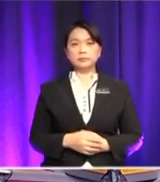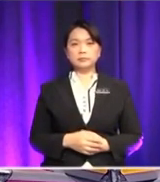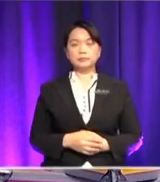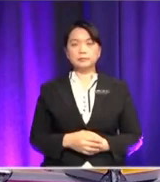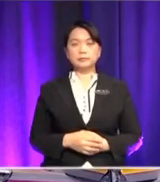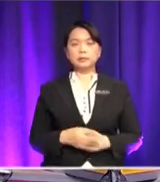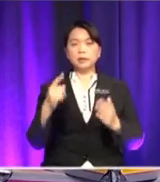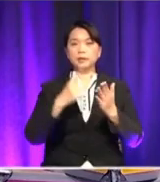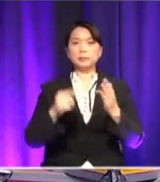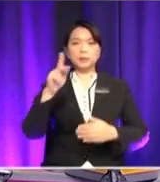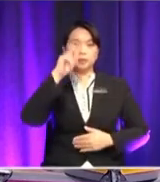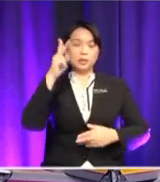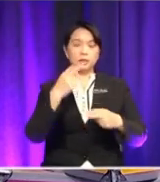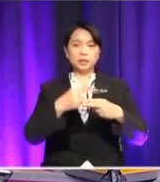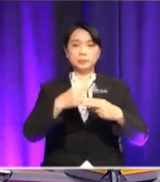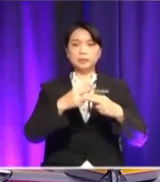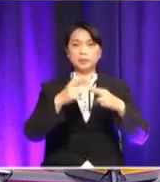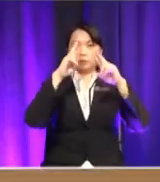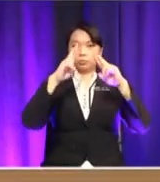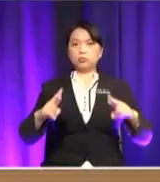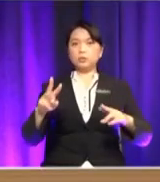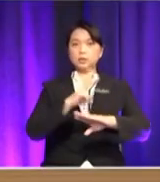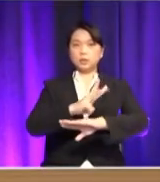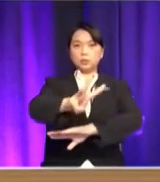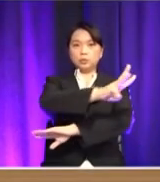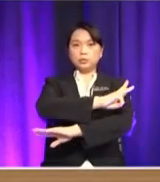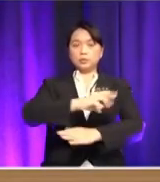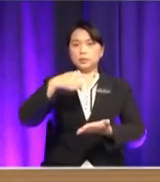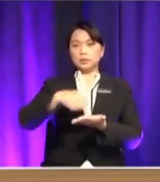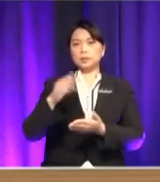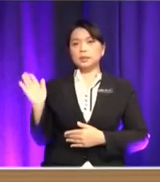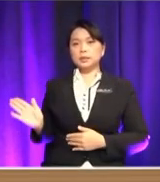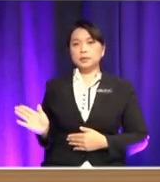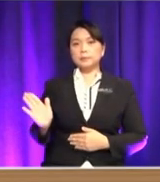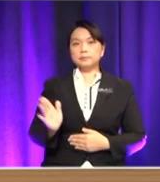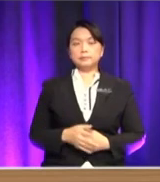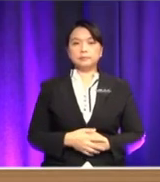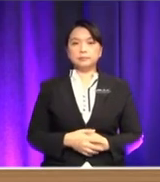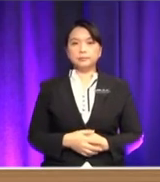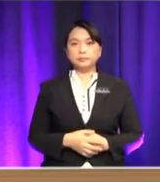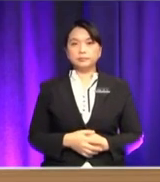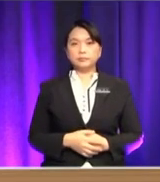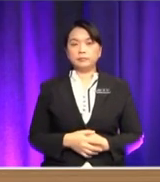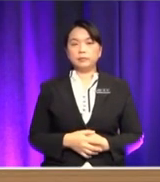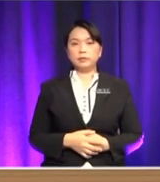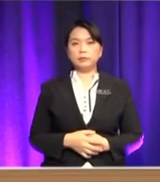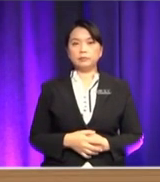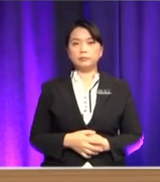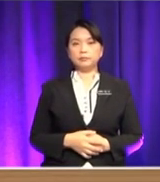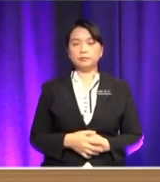Apakah nama Bombong di kawasan ini bisa jawab angkat Oke